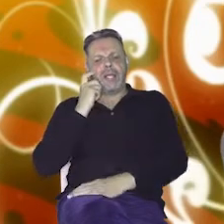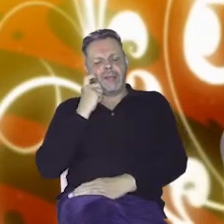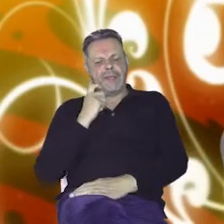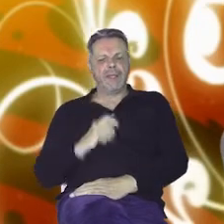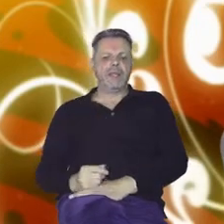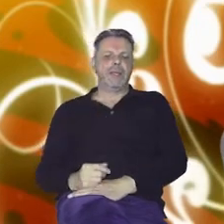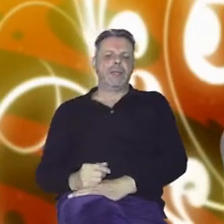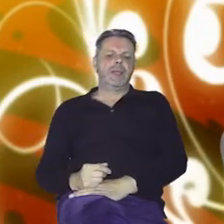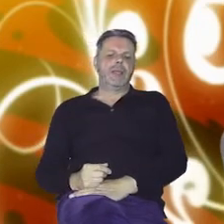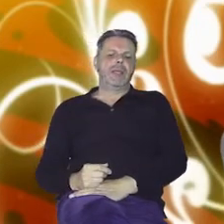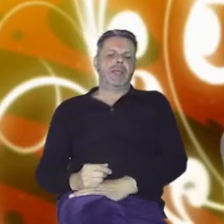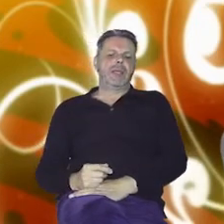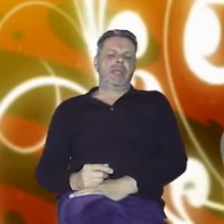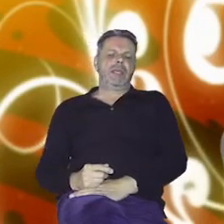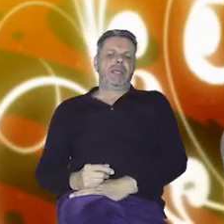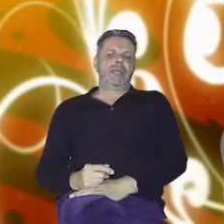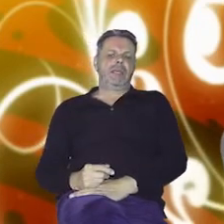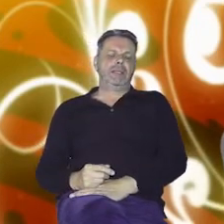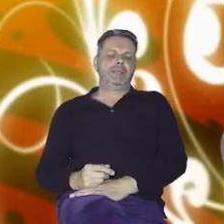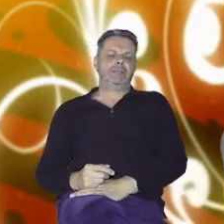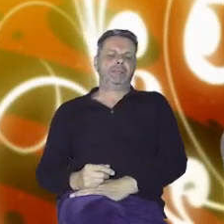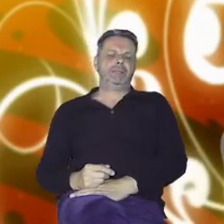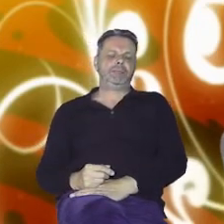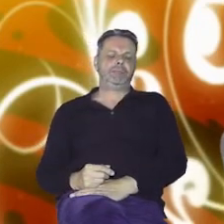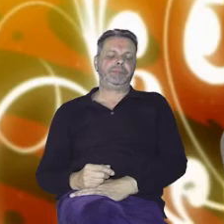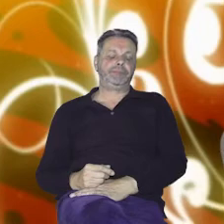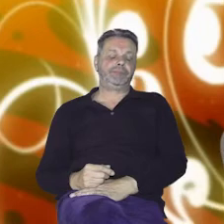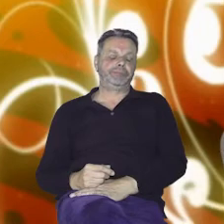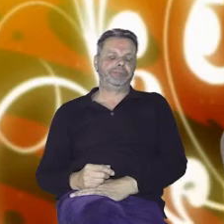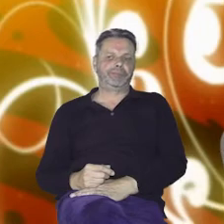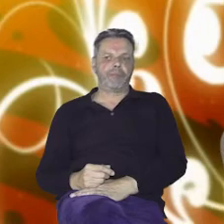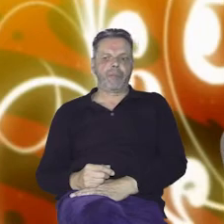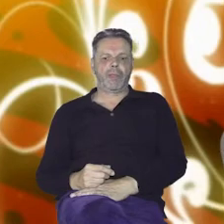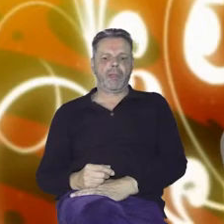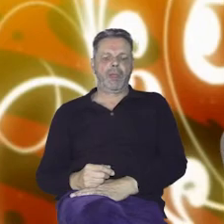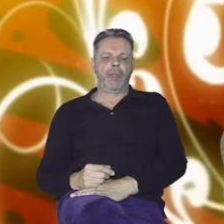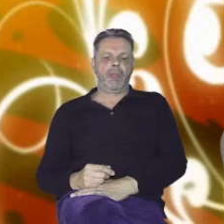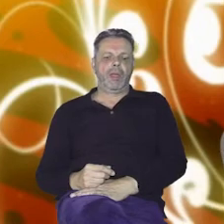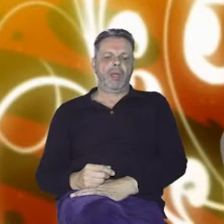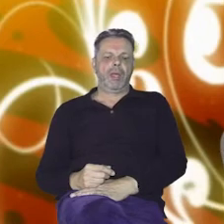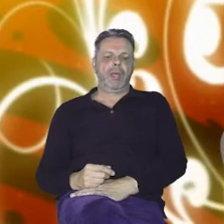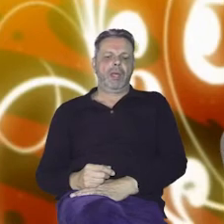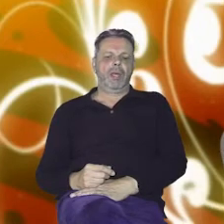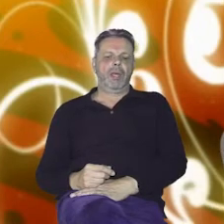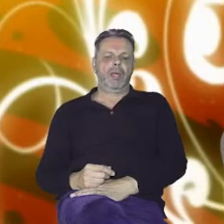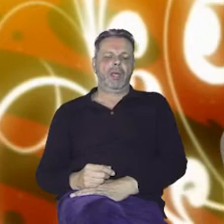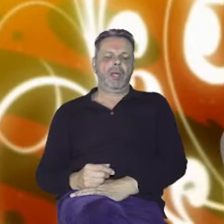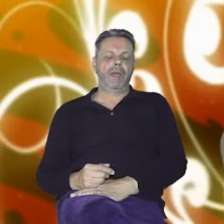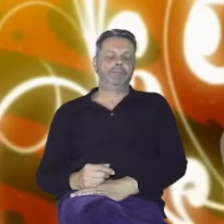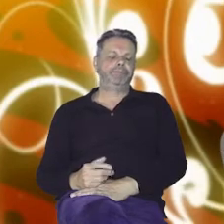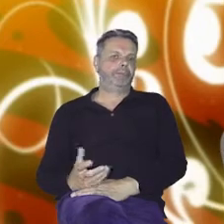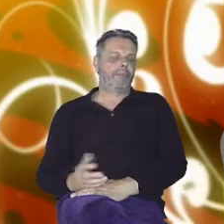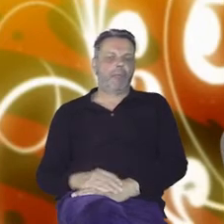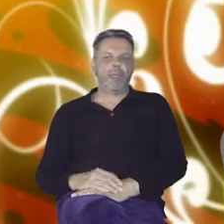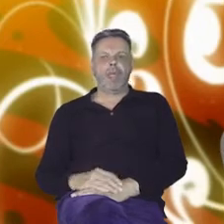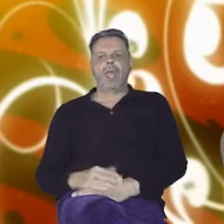tretiranjem dementnih osoba, pogotovo Alzheimera. A ono što sam vam ja rekla, da, kad je moj umro muž, na način na koji je